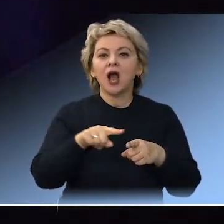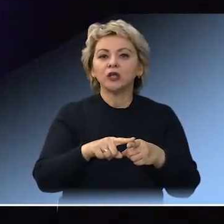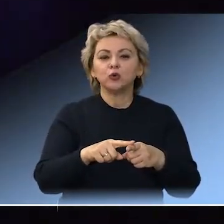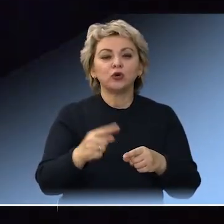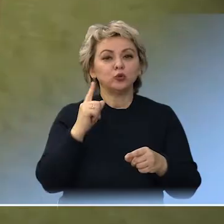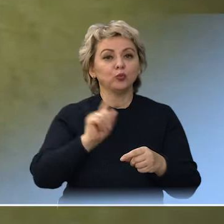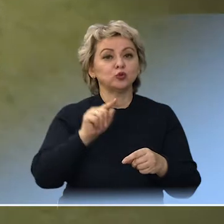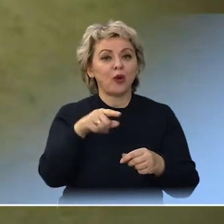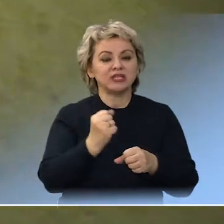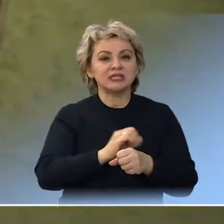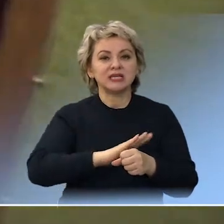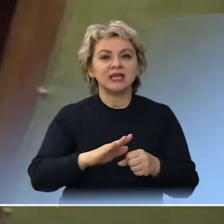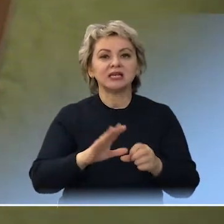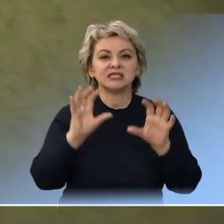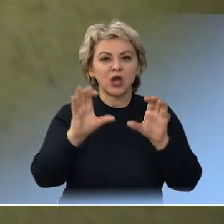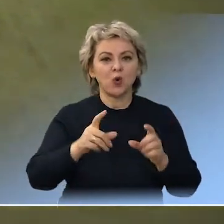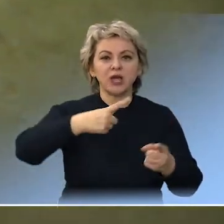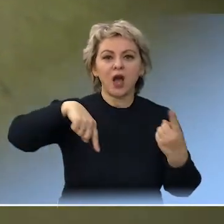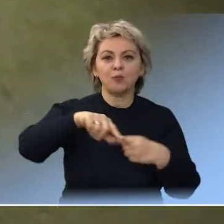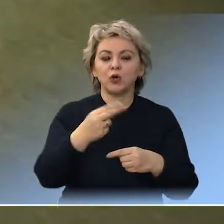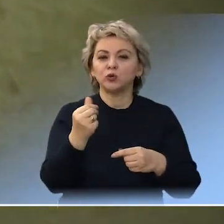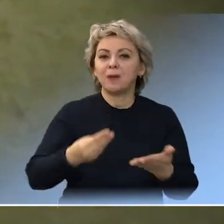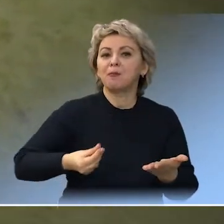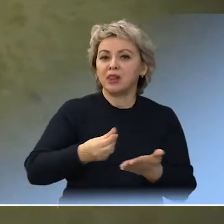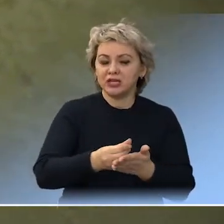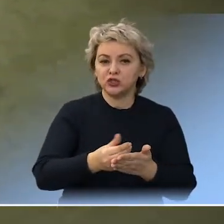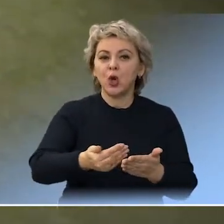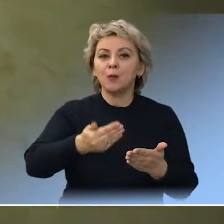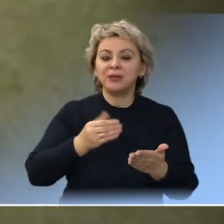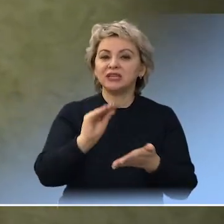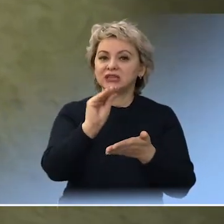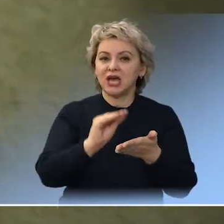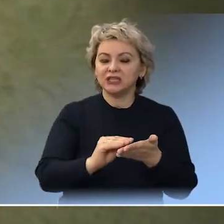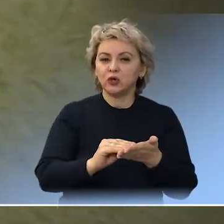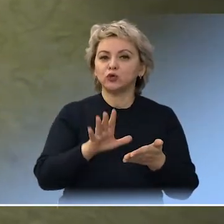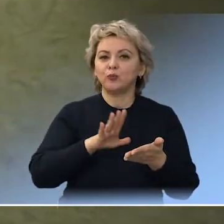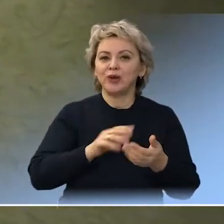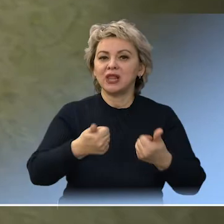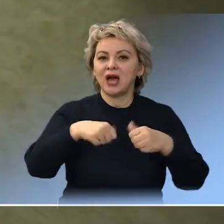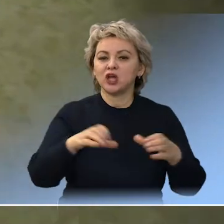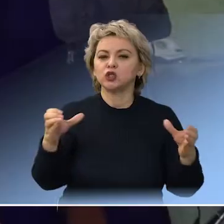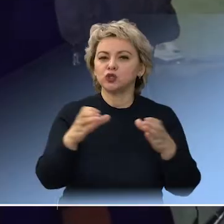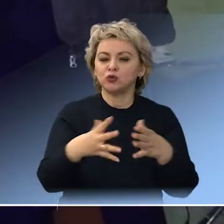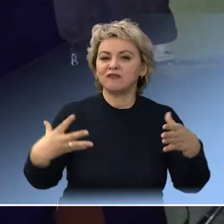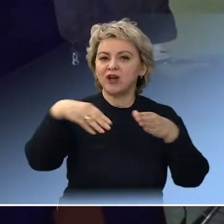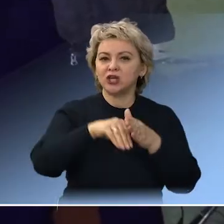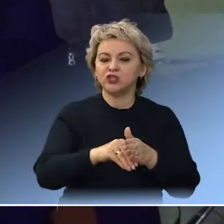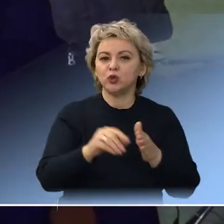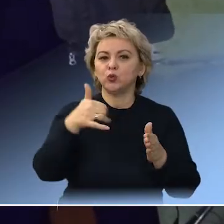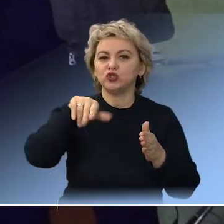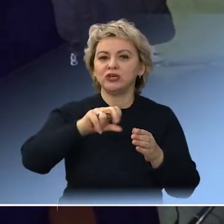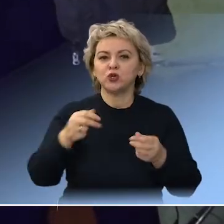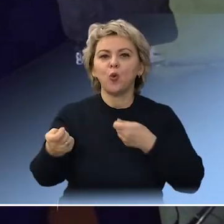которые подозреваются в неправомерном обороте средств и платежей. По предварительным данным, в состав организованной группы входили